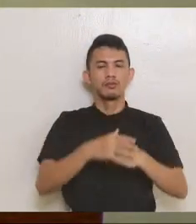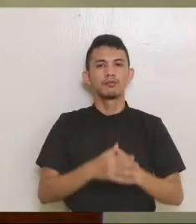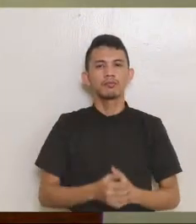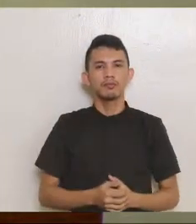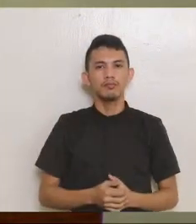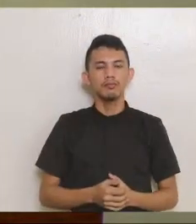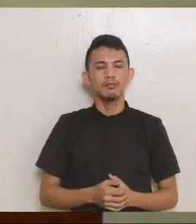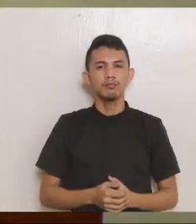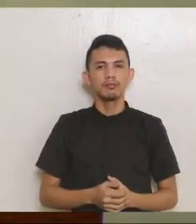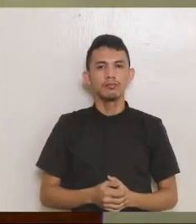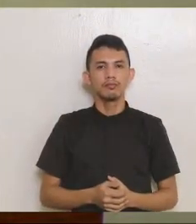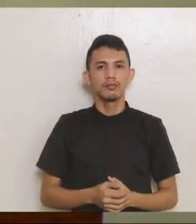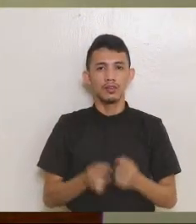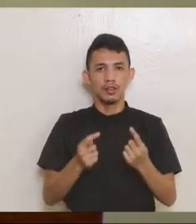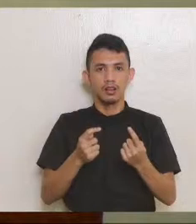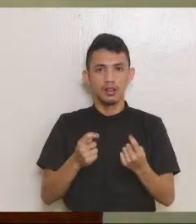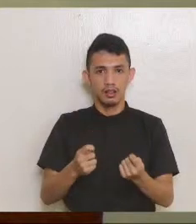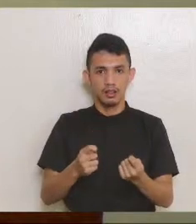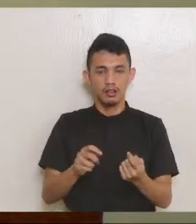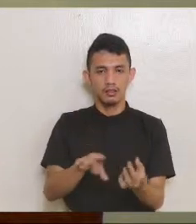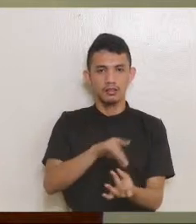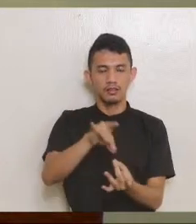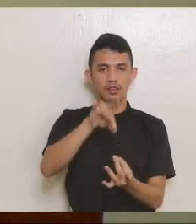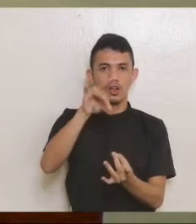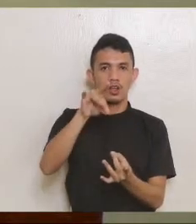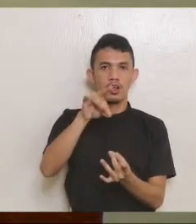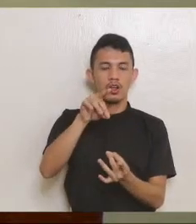Santo is a double gift.